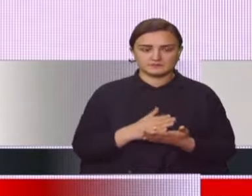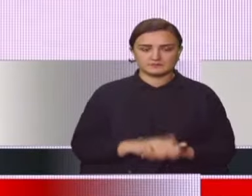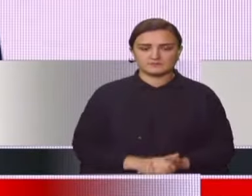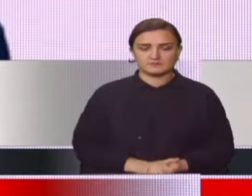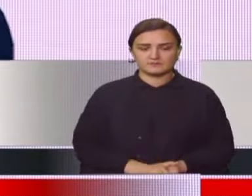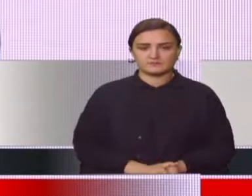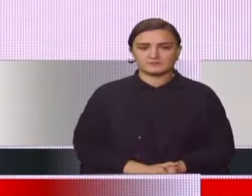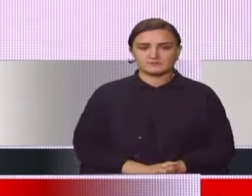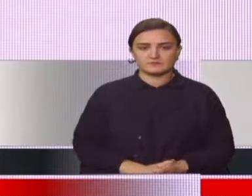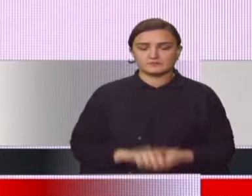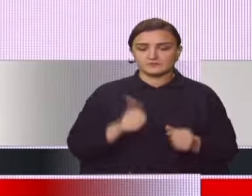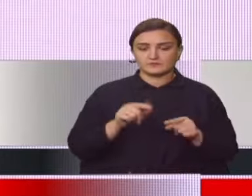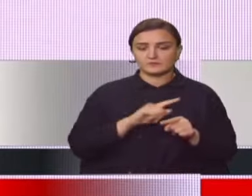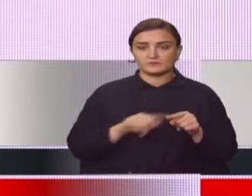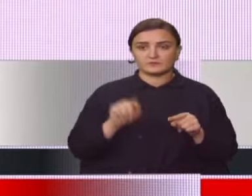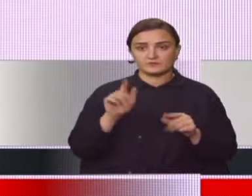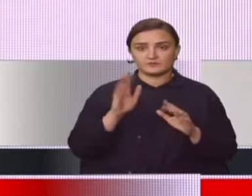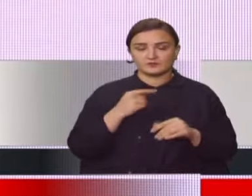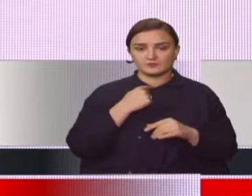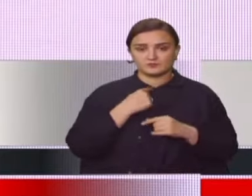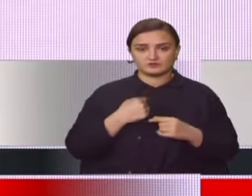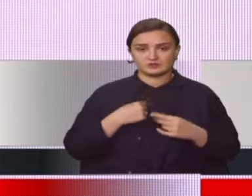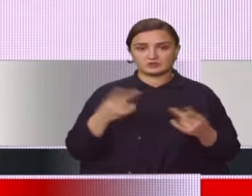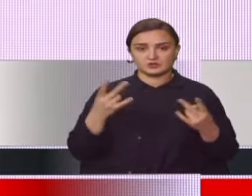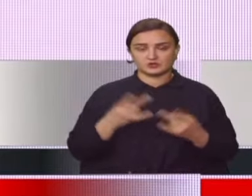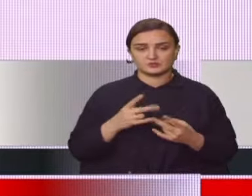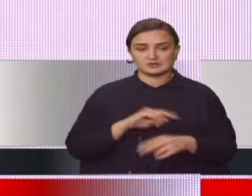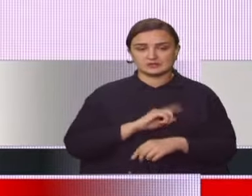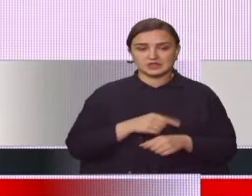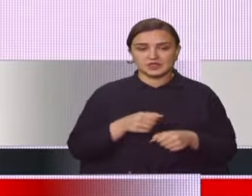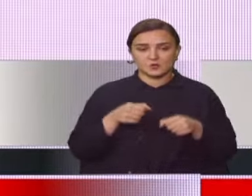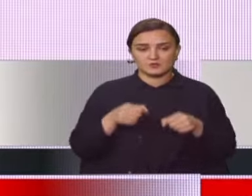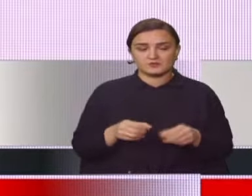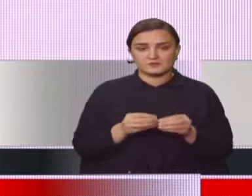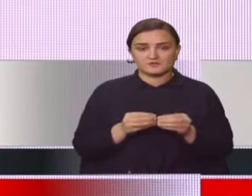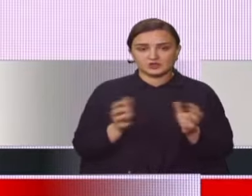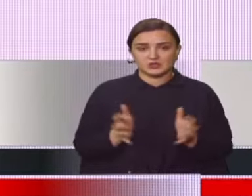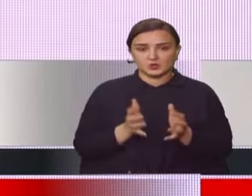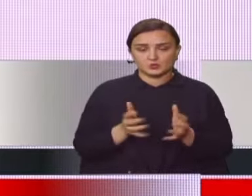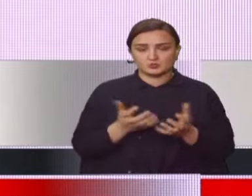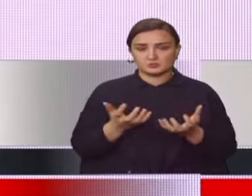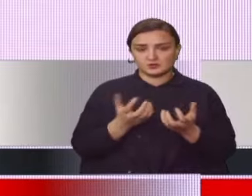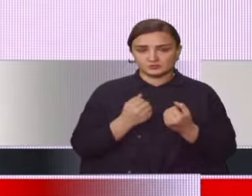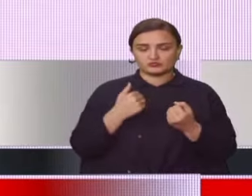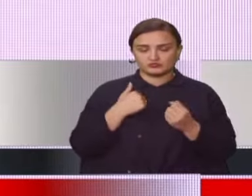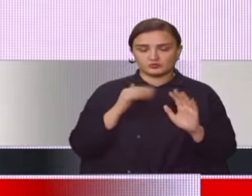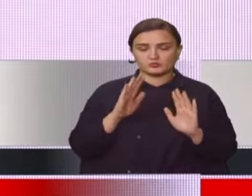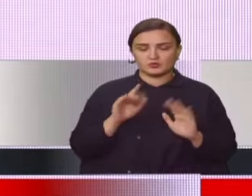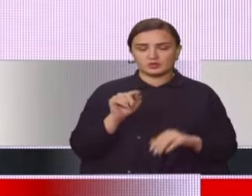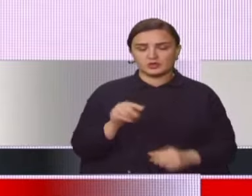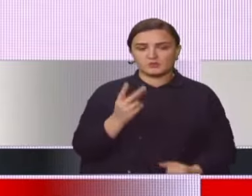და როგორც კი მათ დაჭირდება ჩვენი ხმები ძალოფლების შენარჩუნების მოპოვებისთვის, ჩვენ მხოლოდ ამ